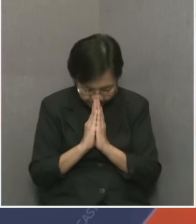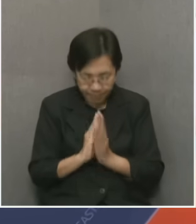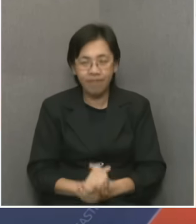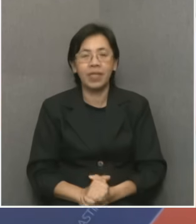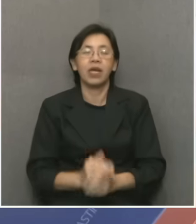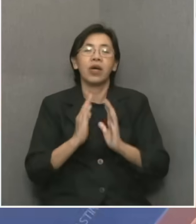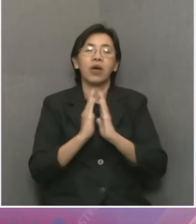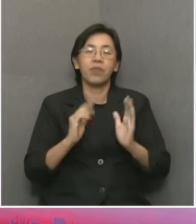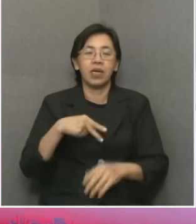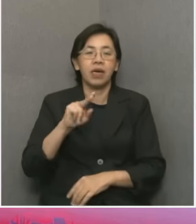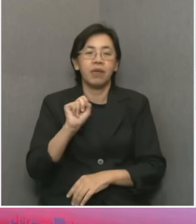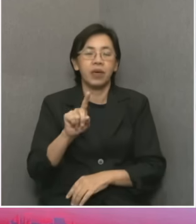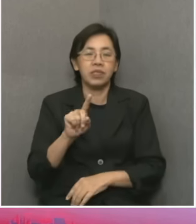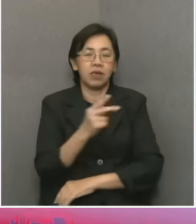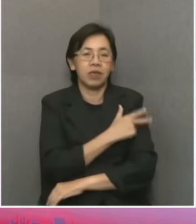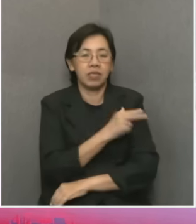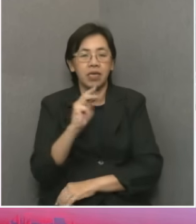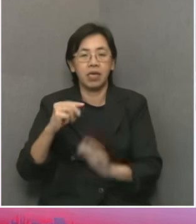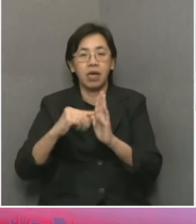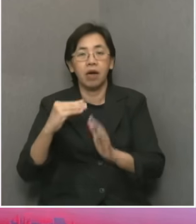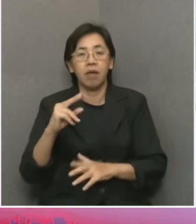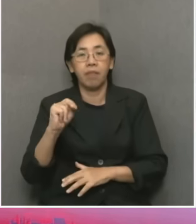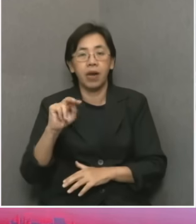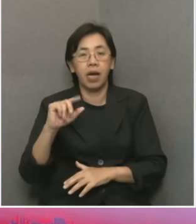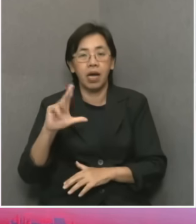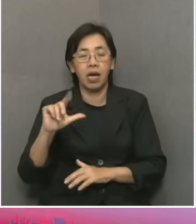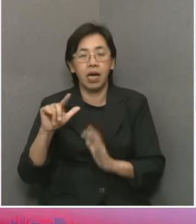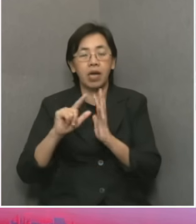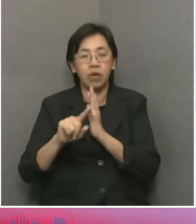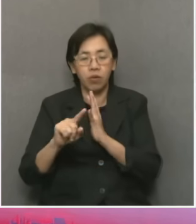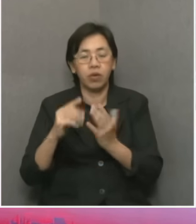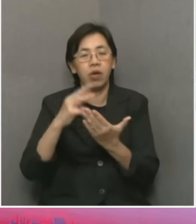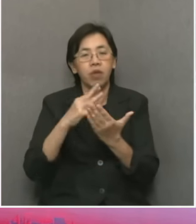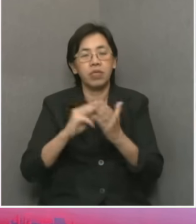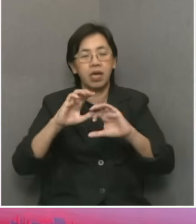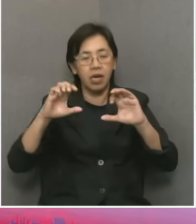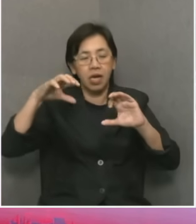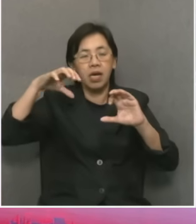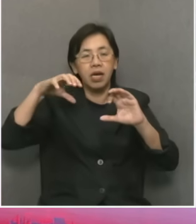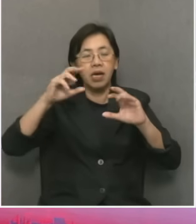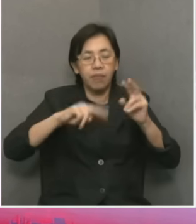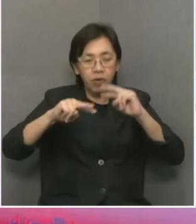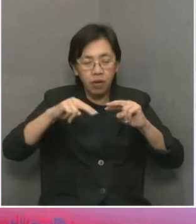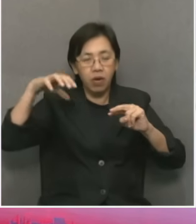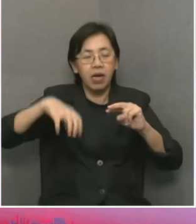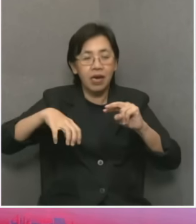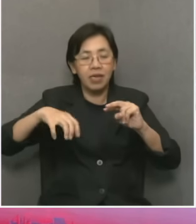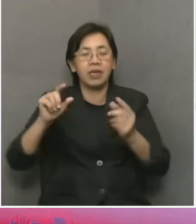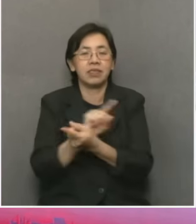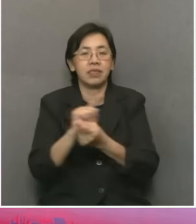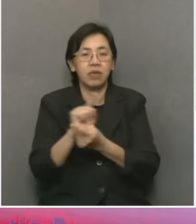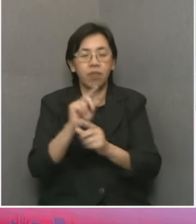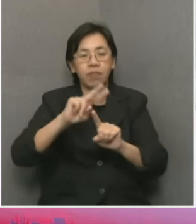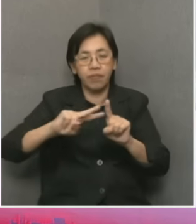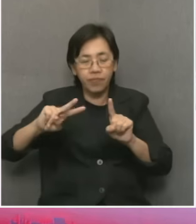ค่ะผู้ช่วยศาสตราจารย์ดร.มาโนชอารีจากภาควิชารัฐศาสตร์คณะสังคมศาสตร์มหาวิทยาลัยศรีนครินทรวิโรจน์นะคะอาจ